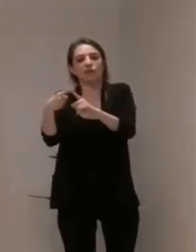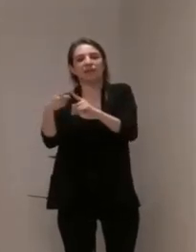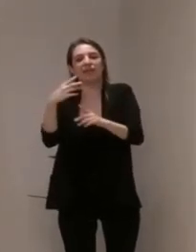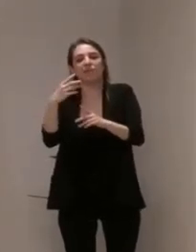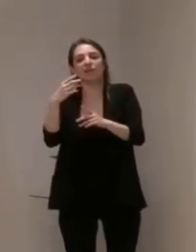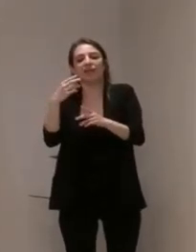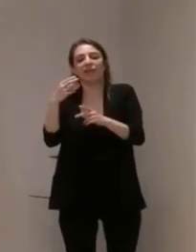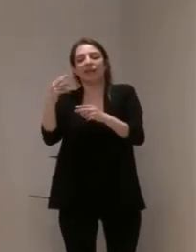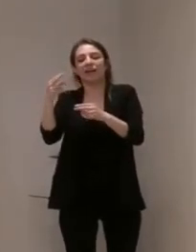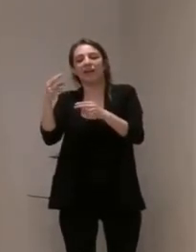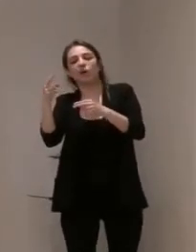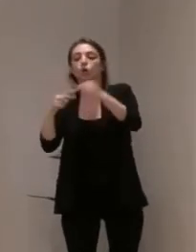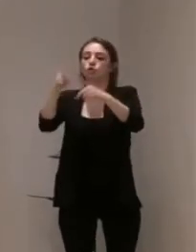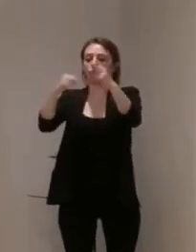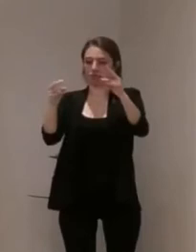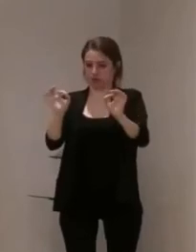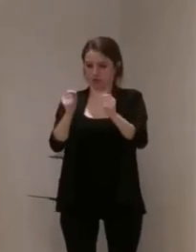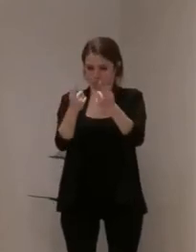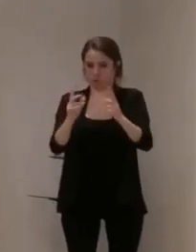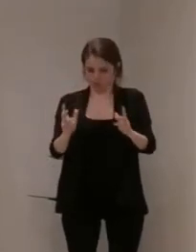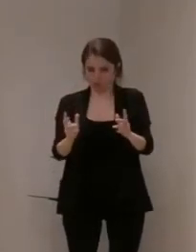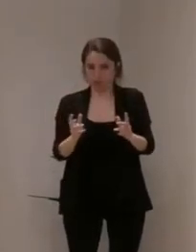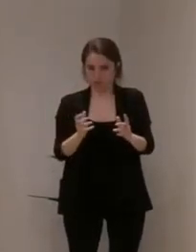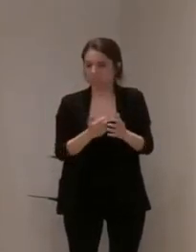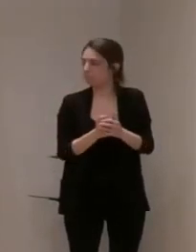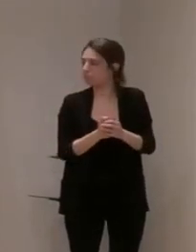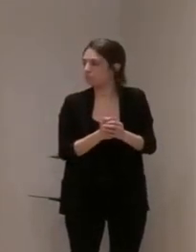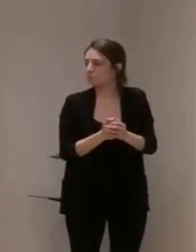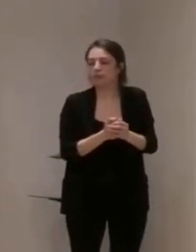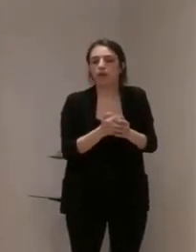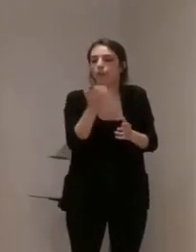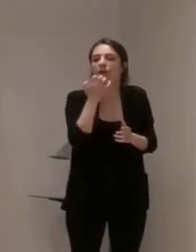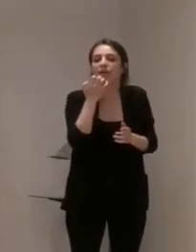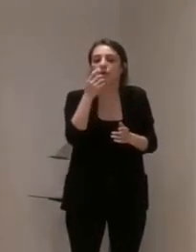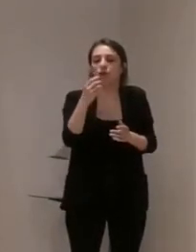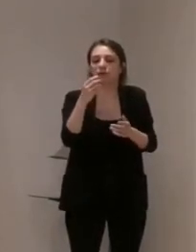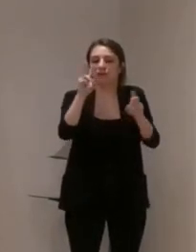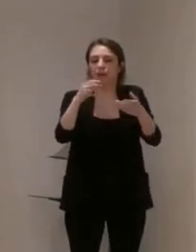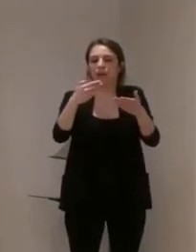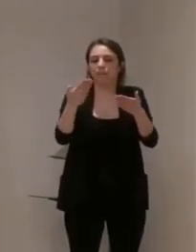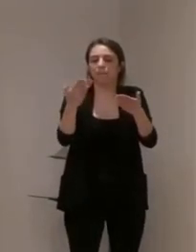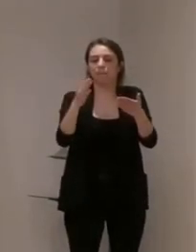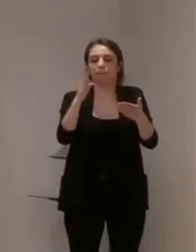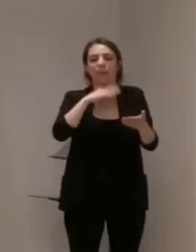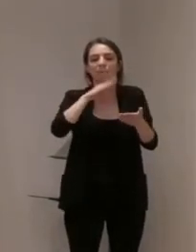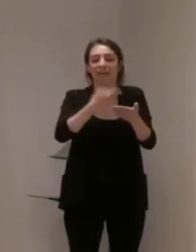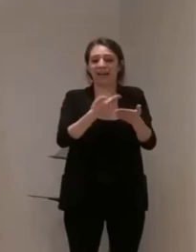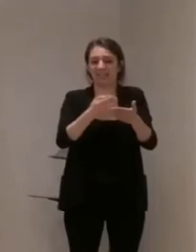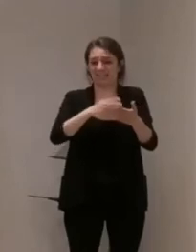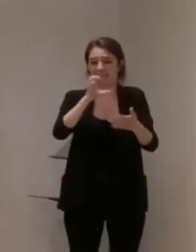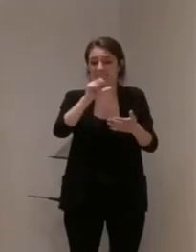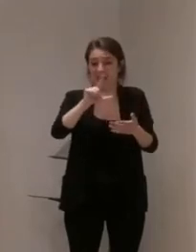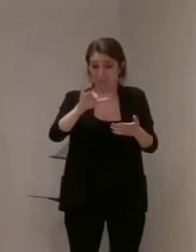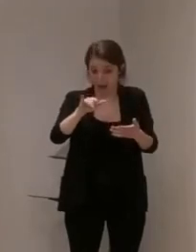Per exemple, una cosa com va ser els papers de Salamanca, això va ser un element reparador. O sigui, unes famílies,